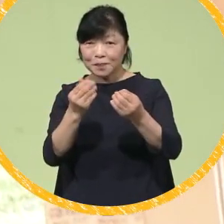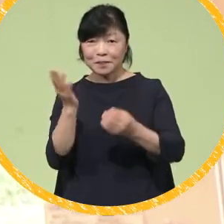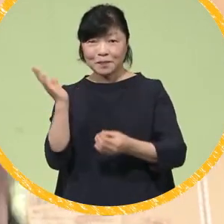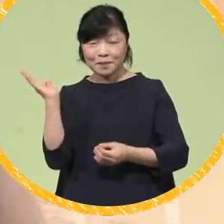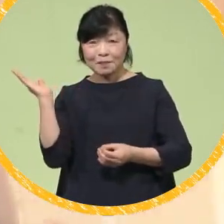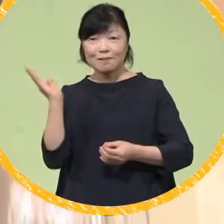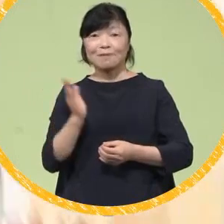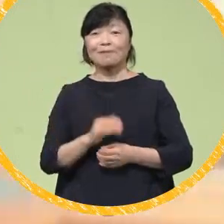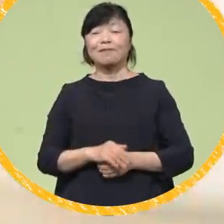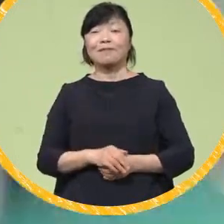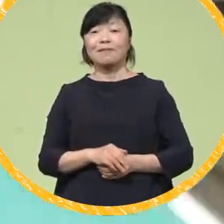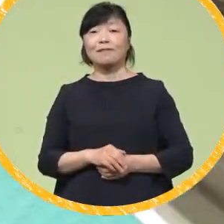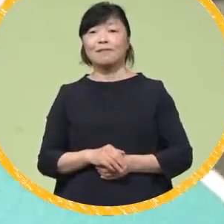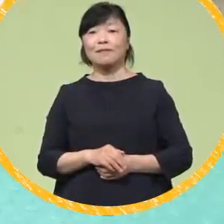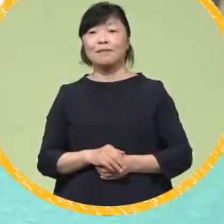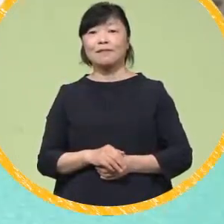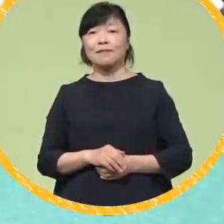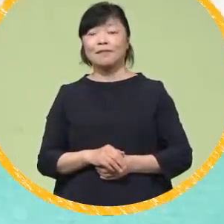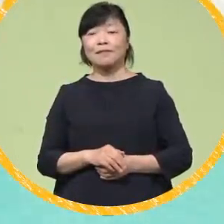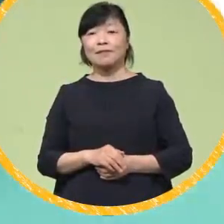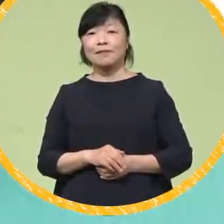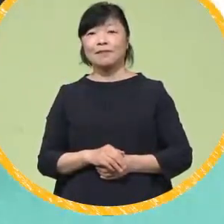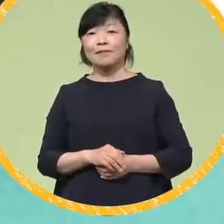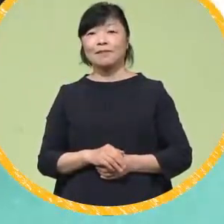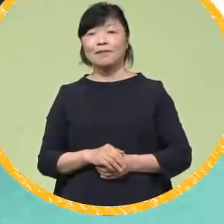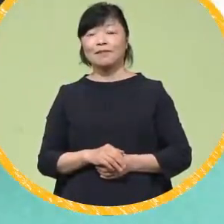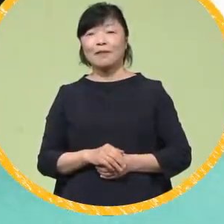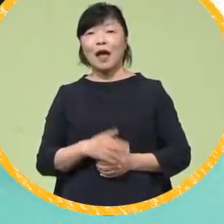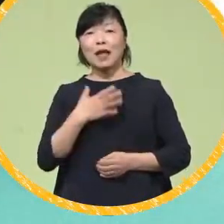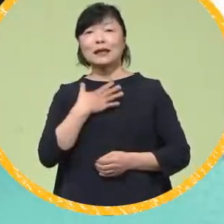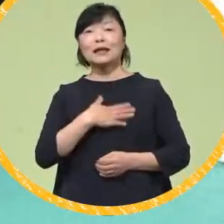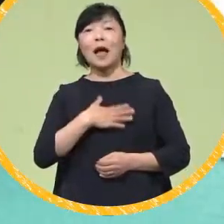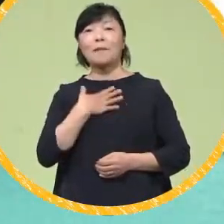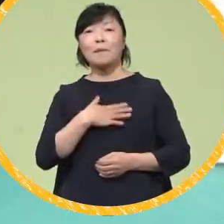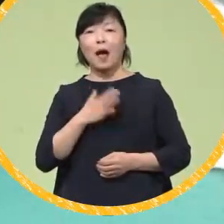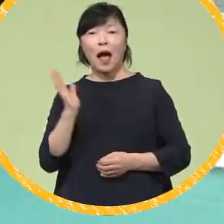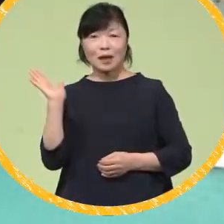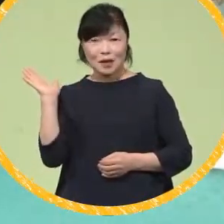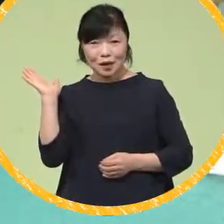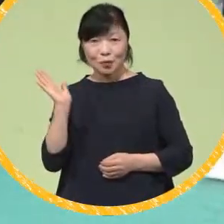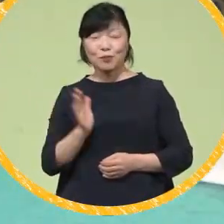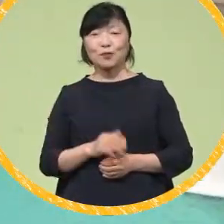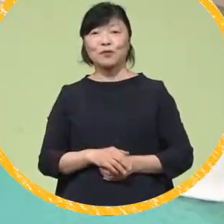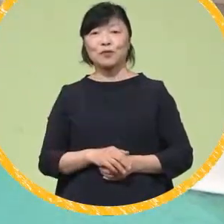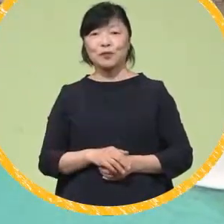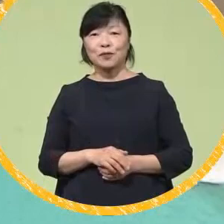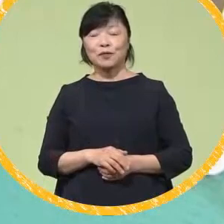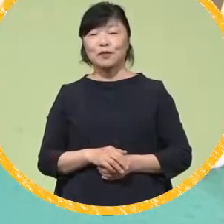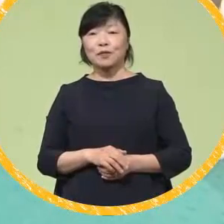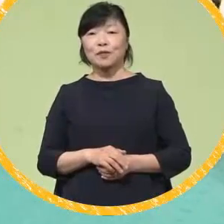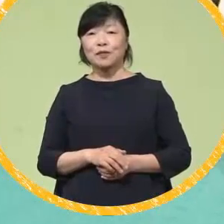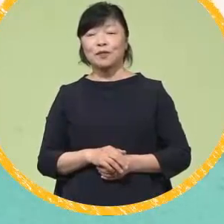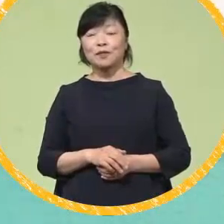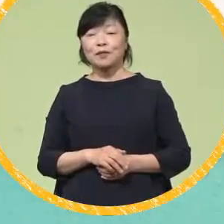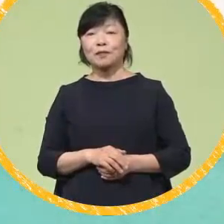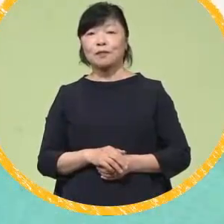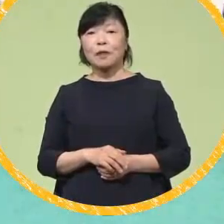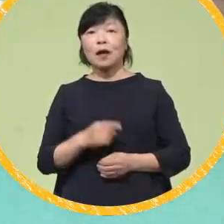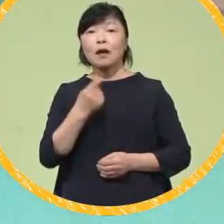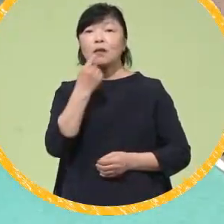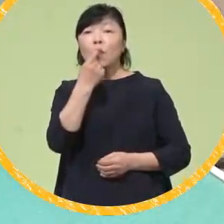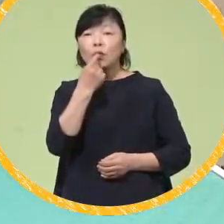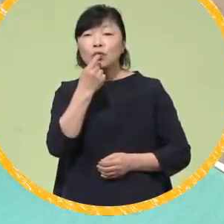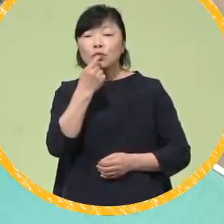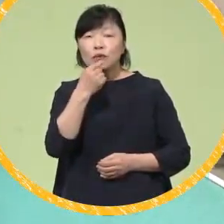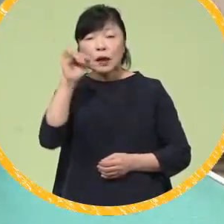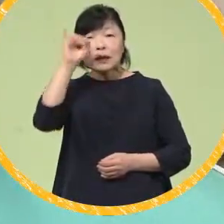がこちらです。じゃーん、うわ、さっぱりしましたね。でもあれですね、僕の